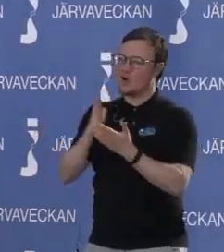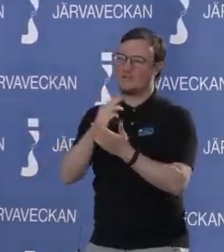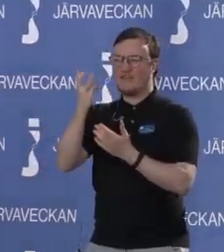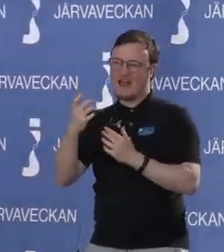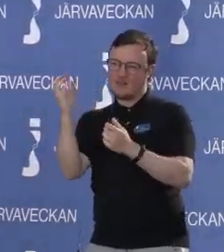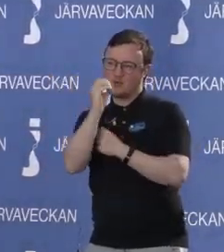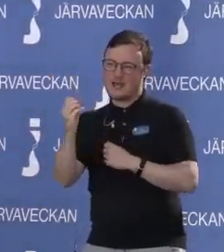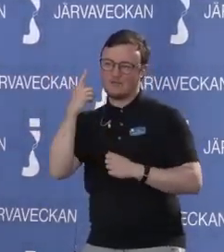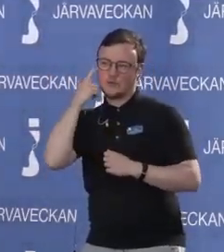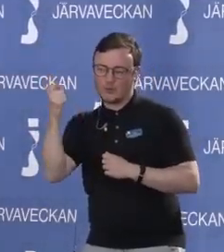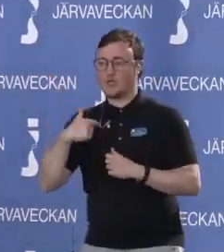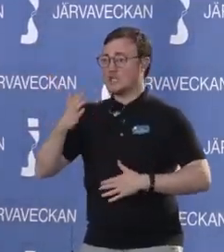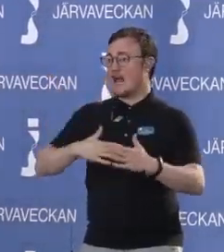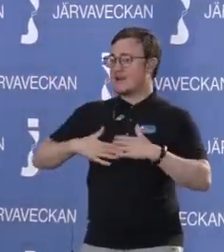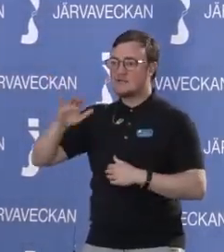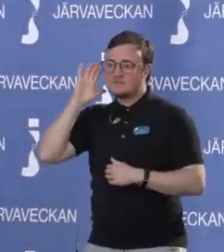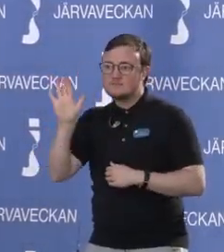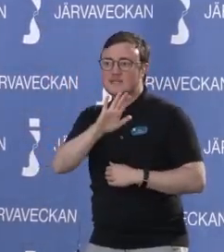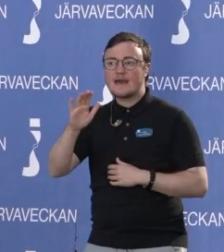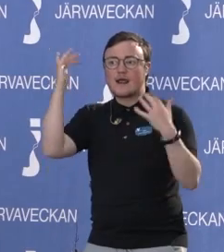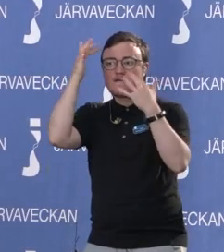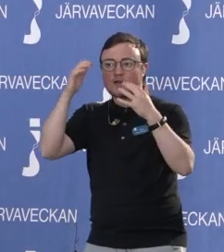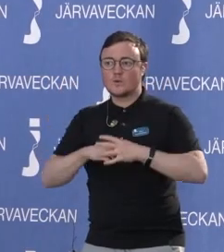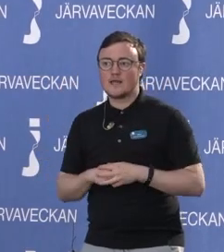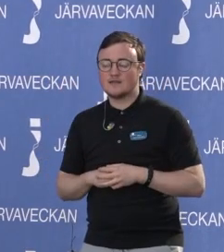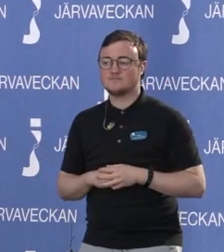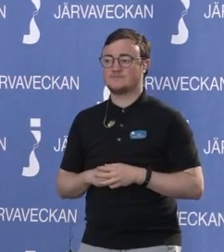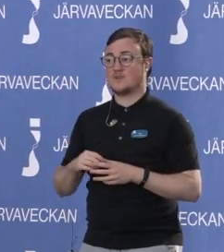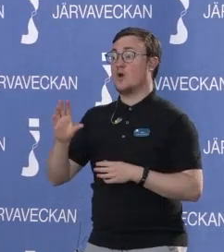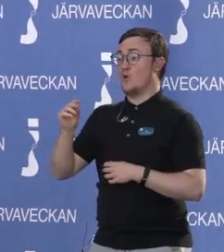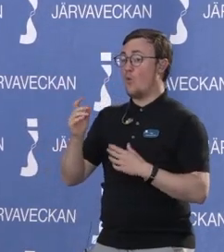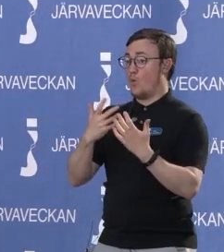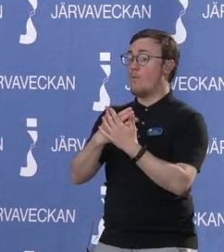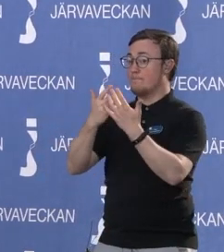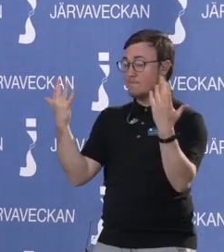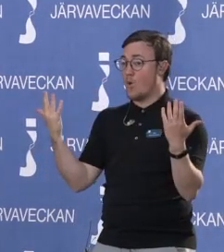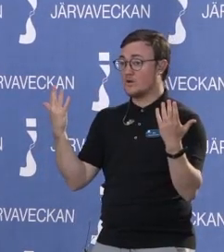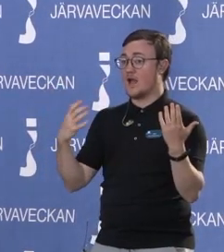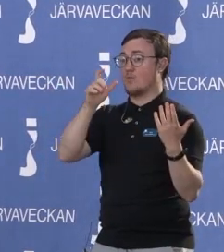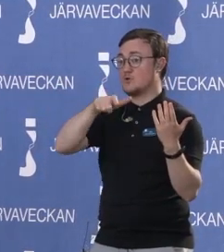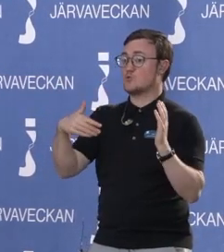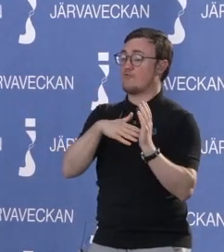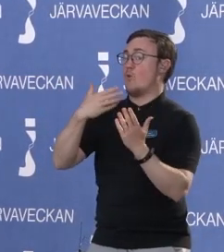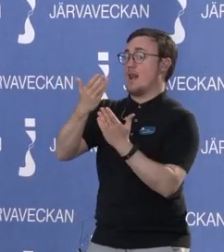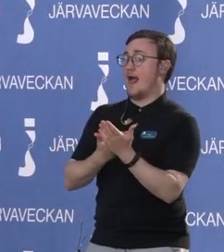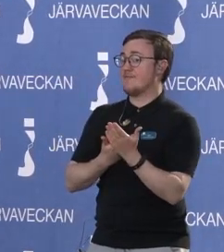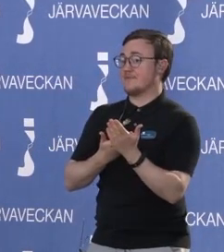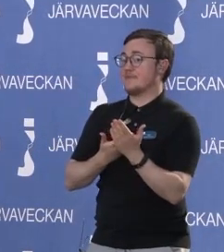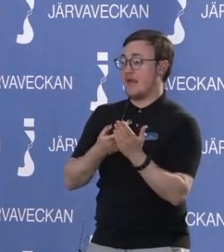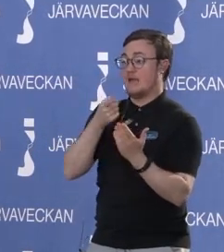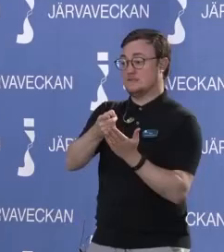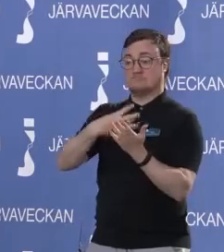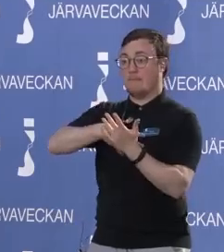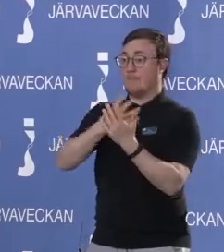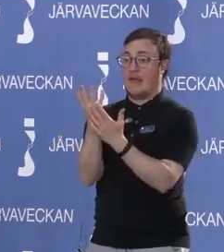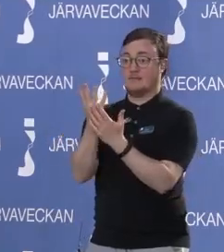jättegärna höra era reflektioner på det. Mm. Joakim? Många kommer ju från länder där media